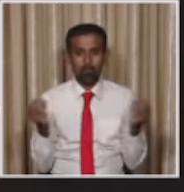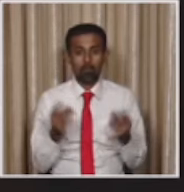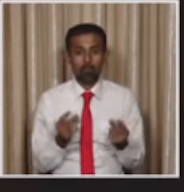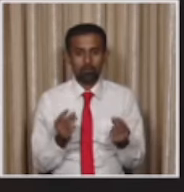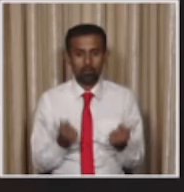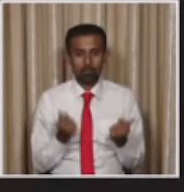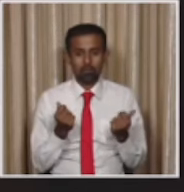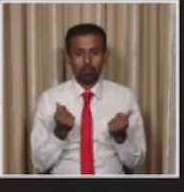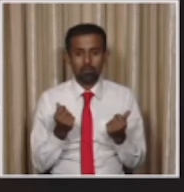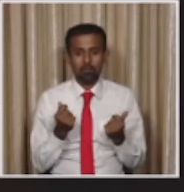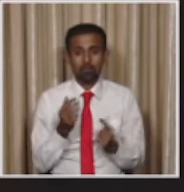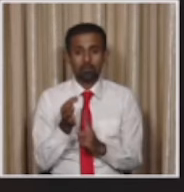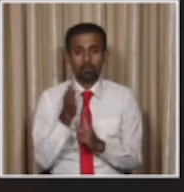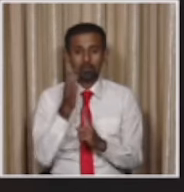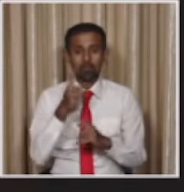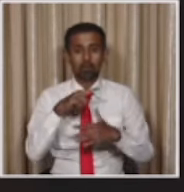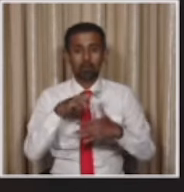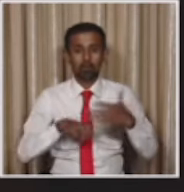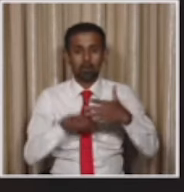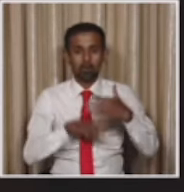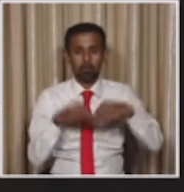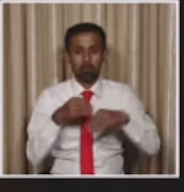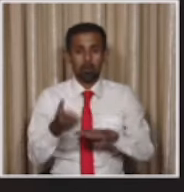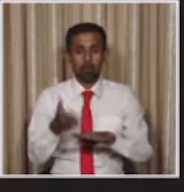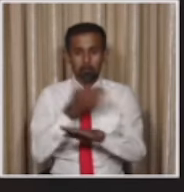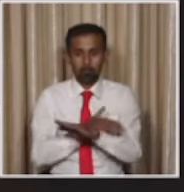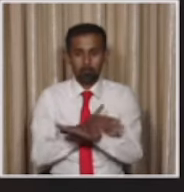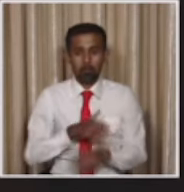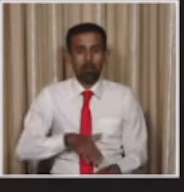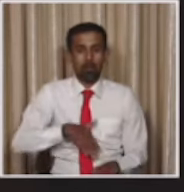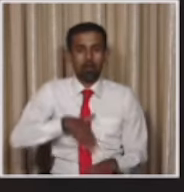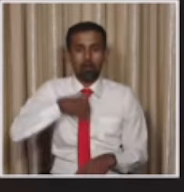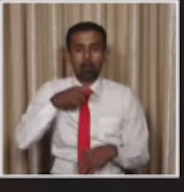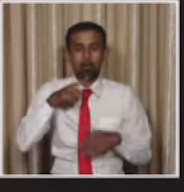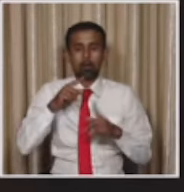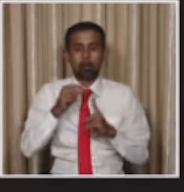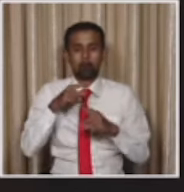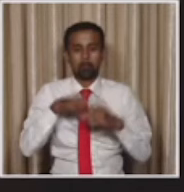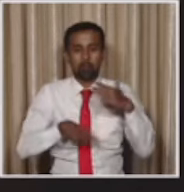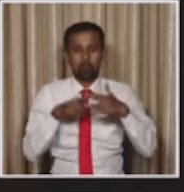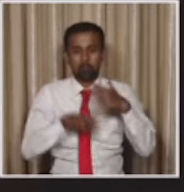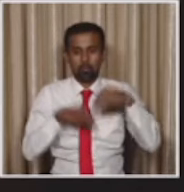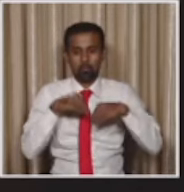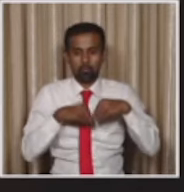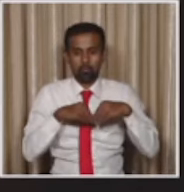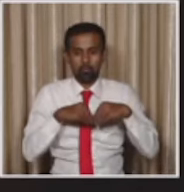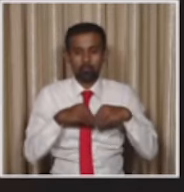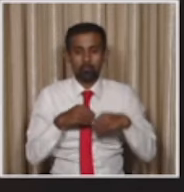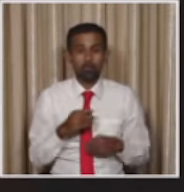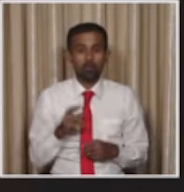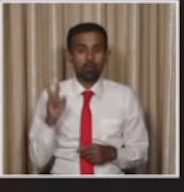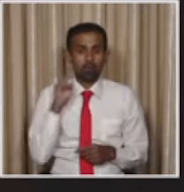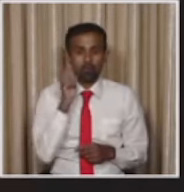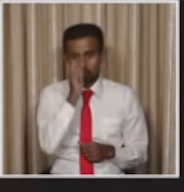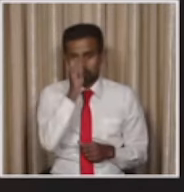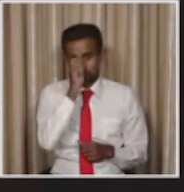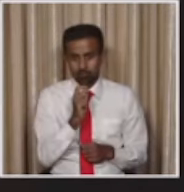කඩිනමින් ජනාධිපතිවරණයට යන්න කලින් මහමැතිවරණයකට එනවා කියලා. එතකොට රනිල් වික්‍රමසිංහ